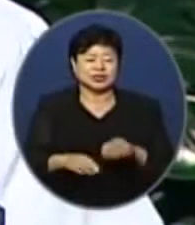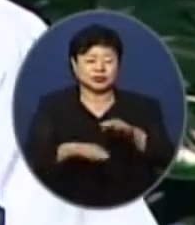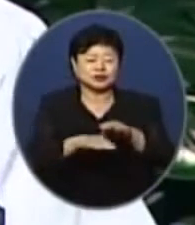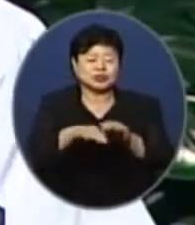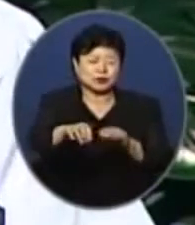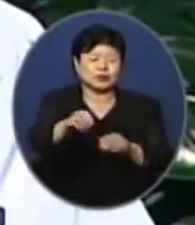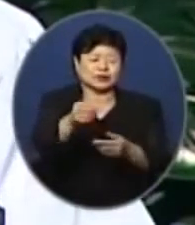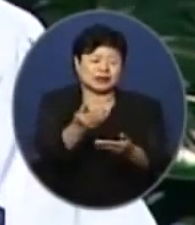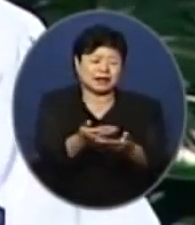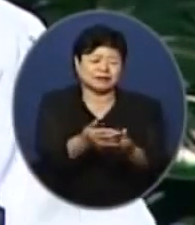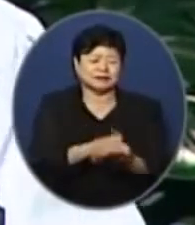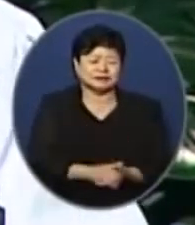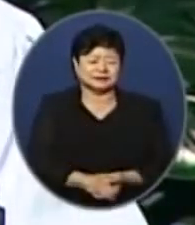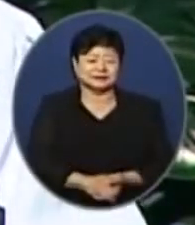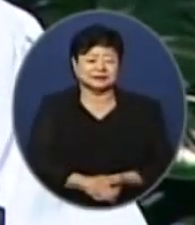공간을 좀 만들어주시고